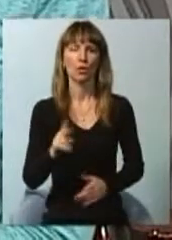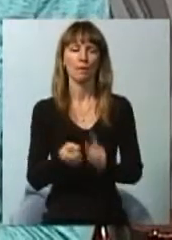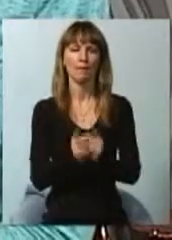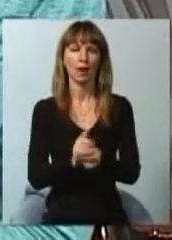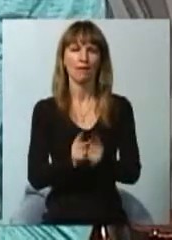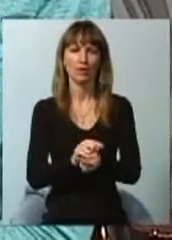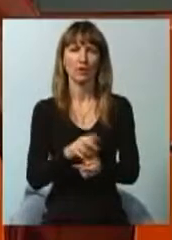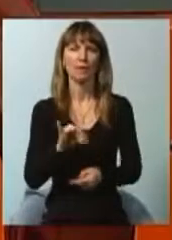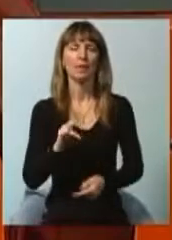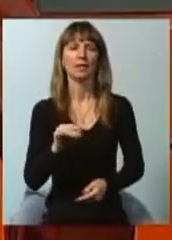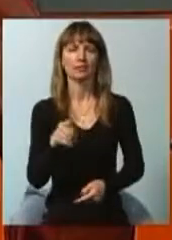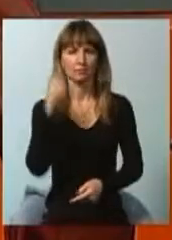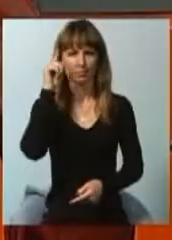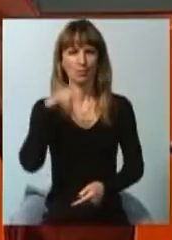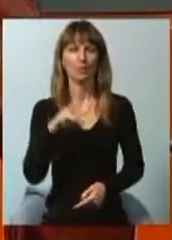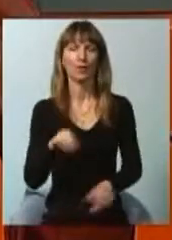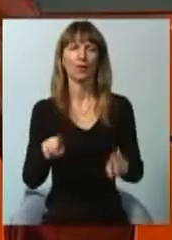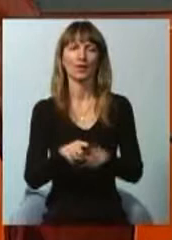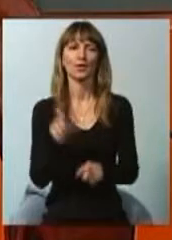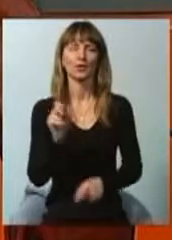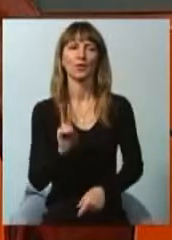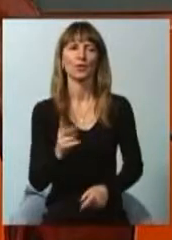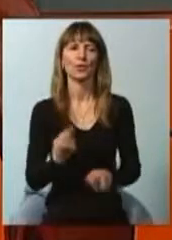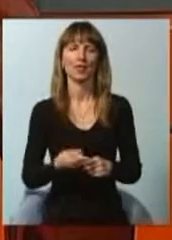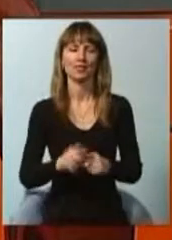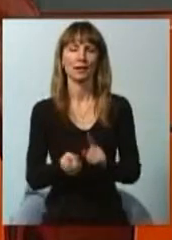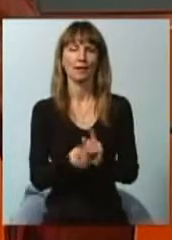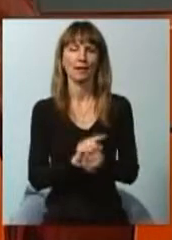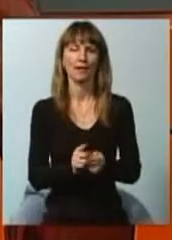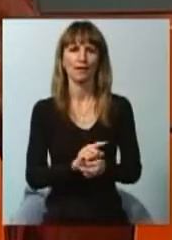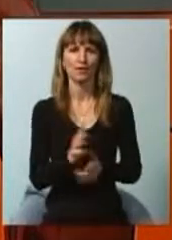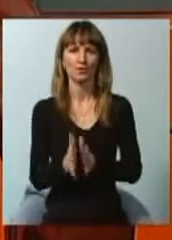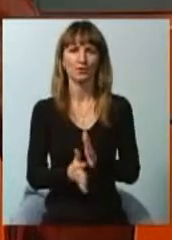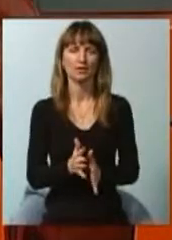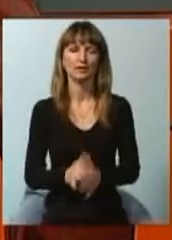сурдоперекладач. Микитко, відомо тобі щось про таких людей? Хто це такі сурдоперекладачі?